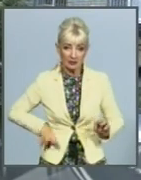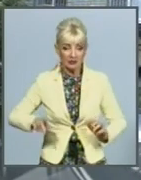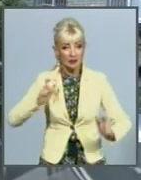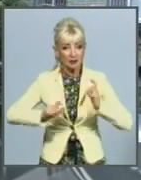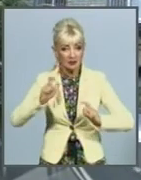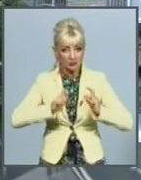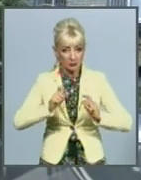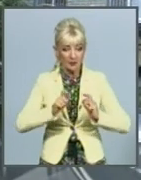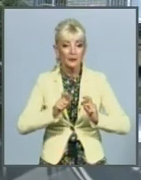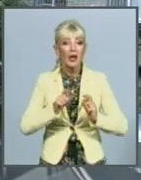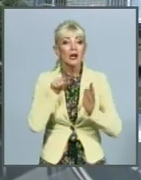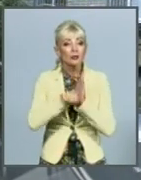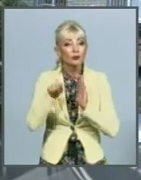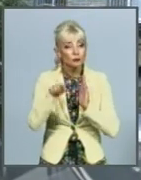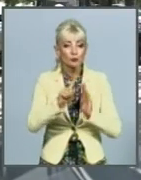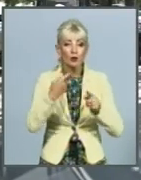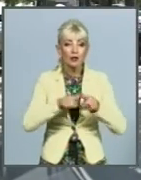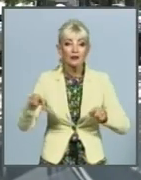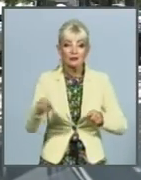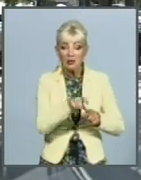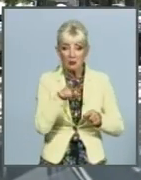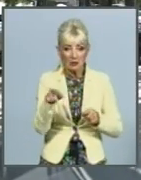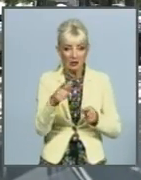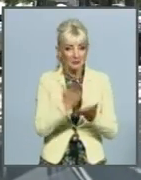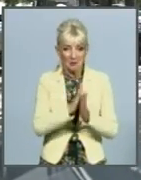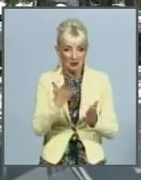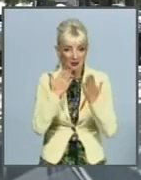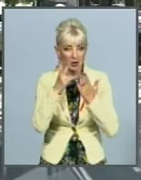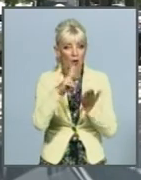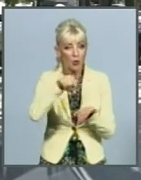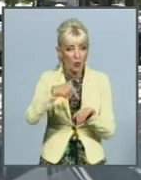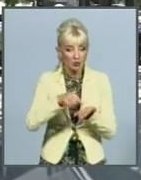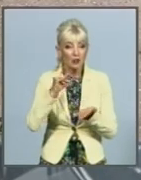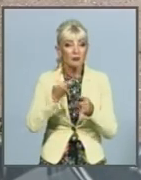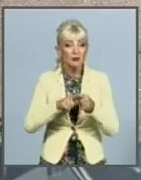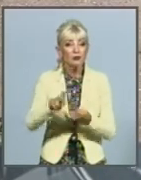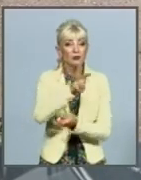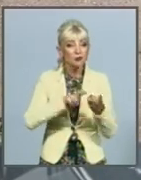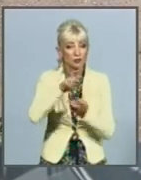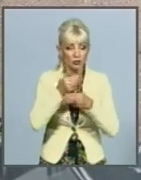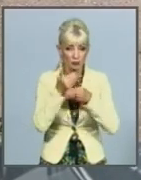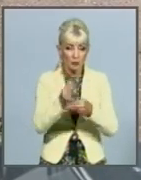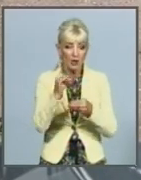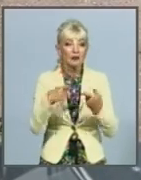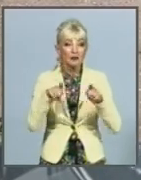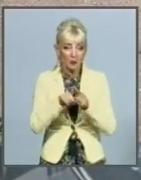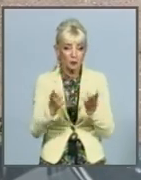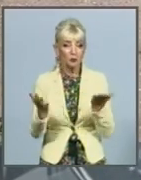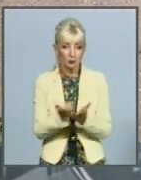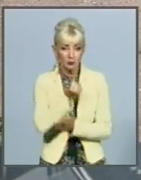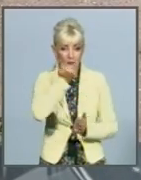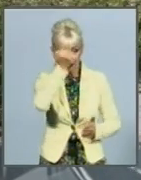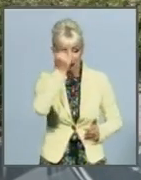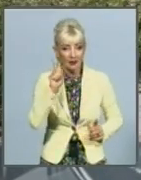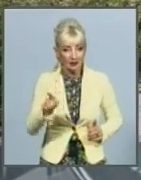інституту, полягає в тому, що ця дорога не належить місту. Тож і доводиться шукати допомоги. І таку вдалося отримати завдяки